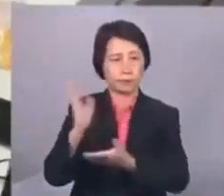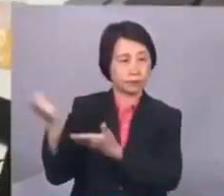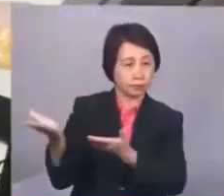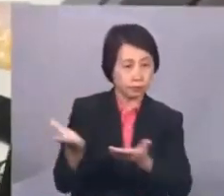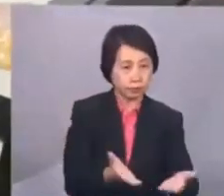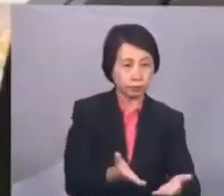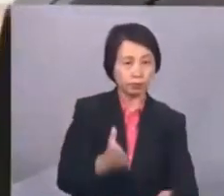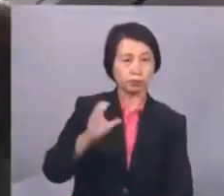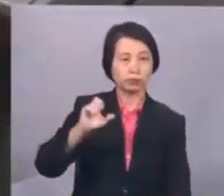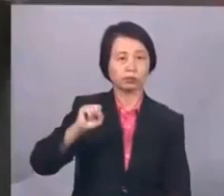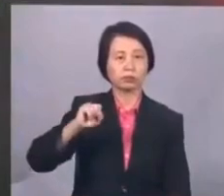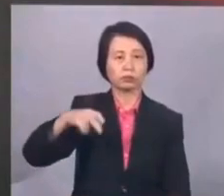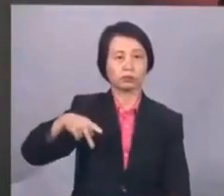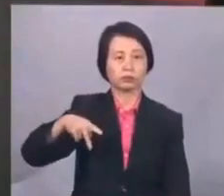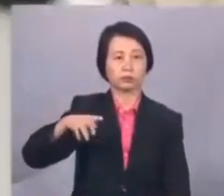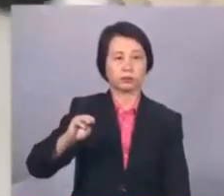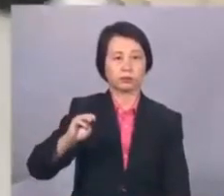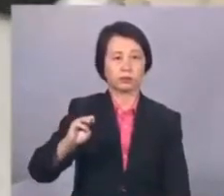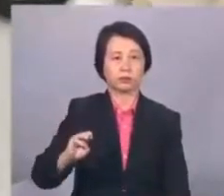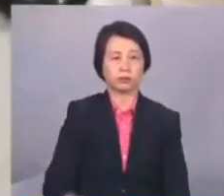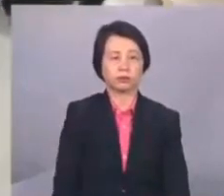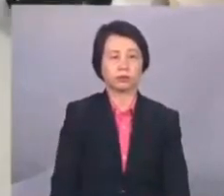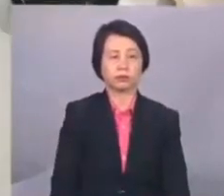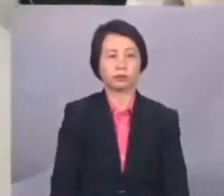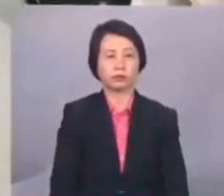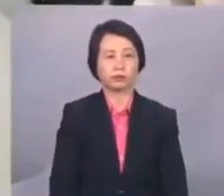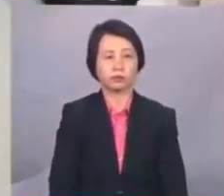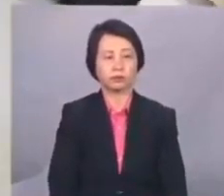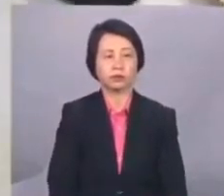menjadi tetamu program Selamat pagi Malaysia